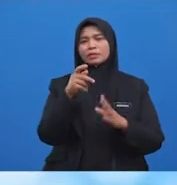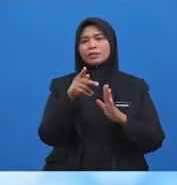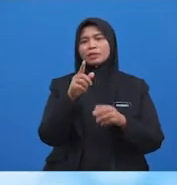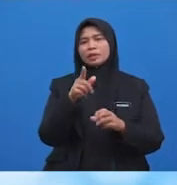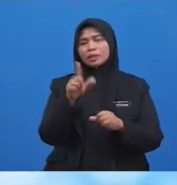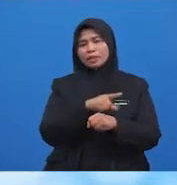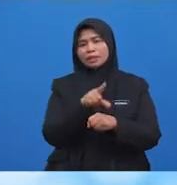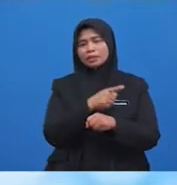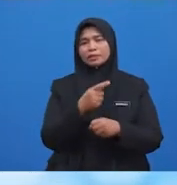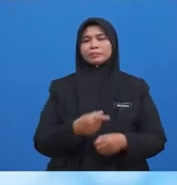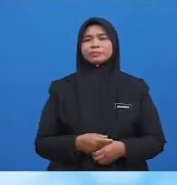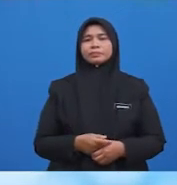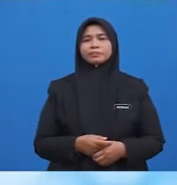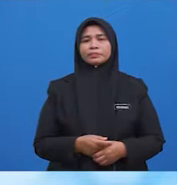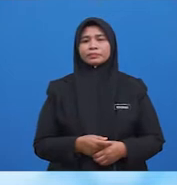ini